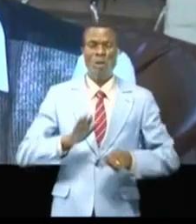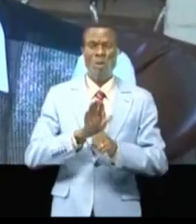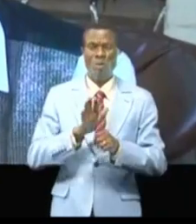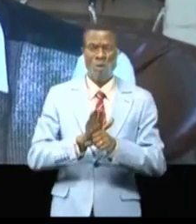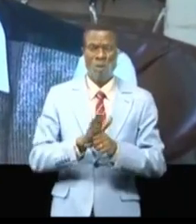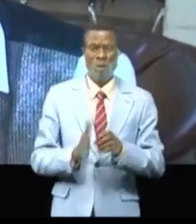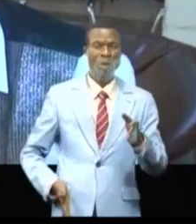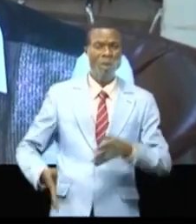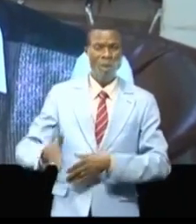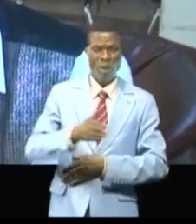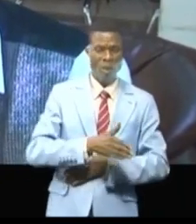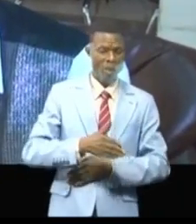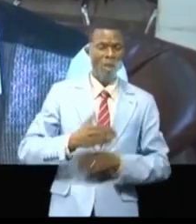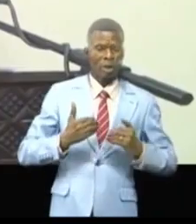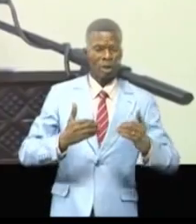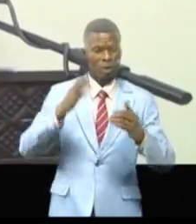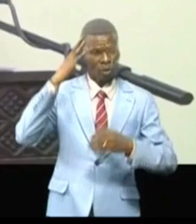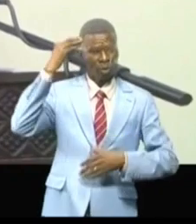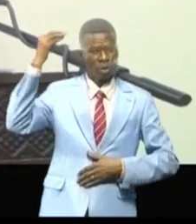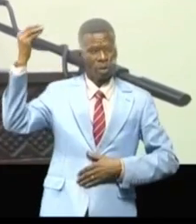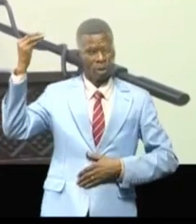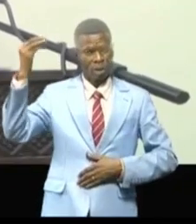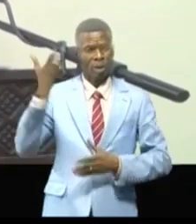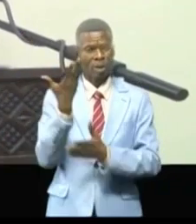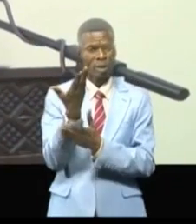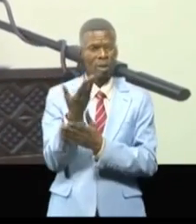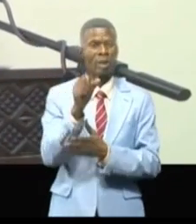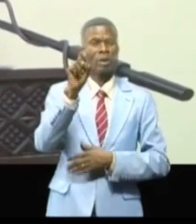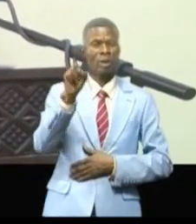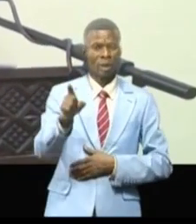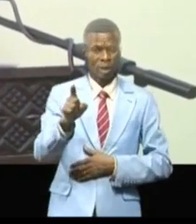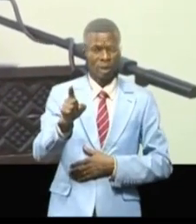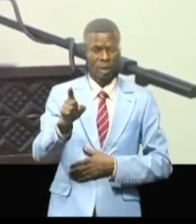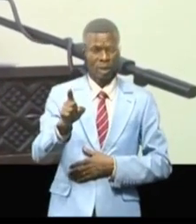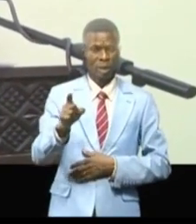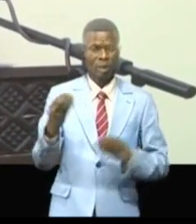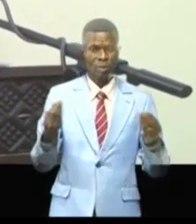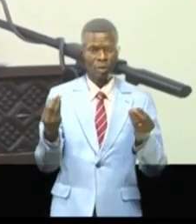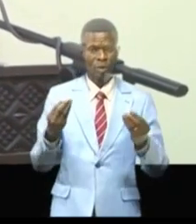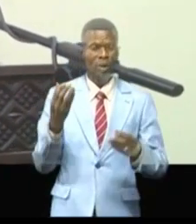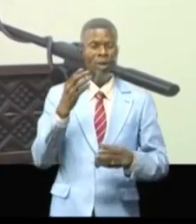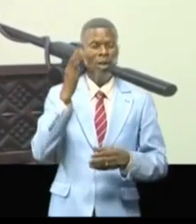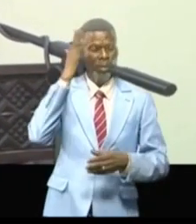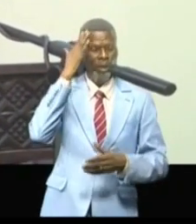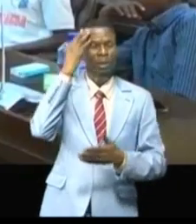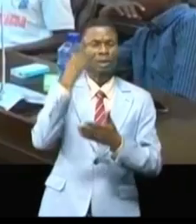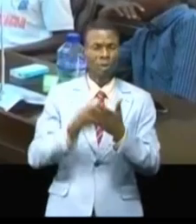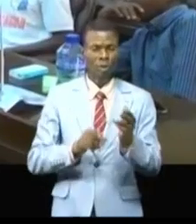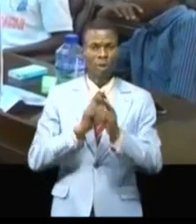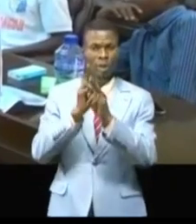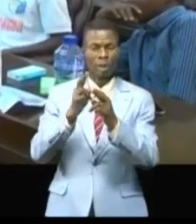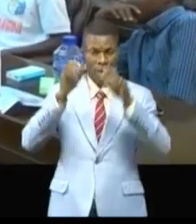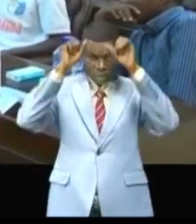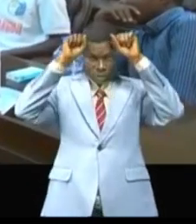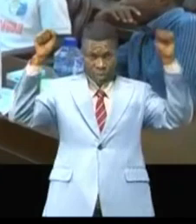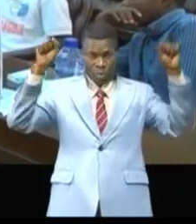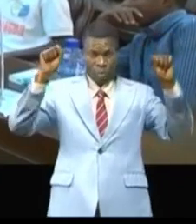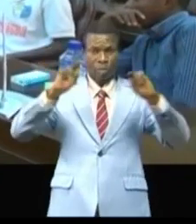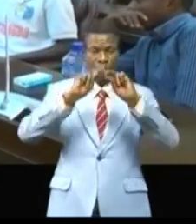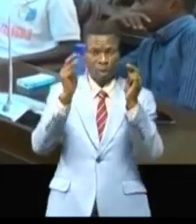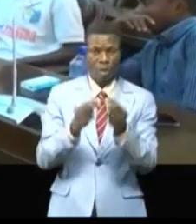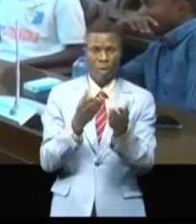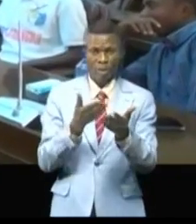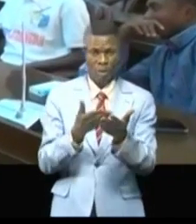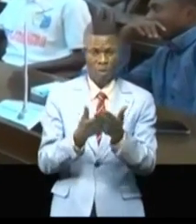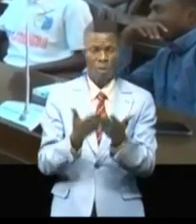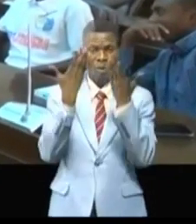panne d'inspiration? Se posant cette question à en croire Guillaume Matungulu, président du MIEC,